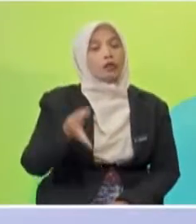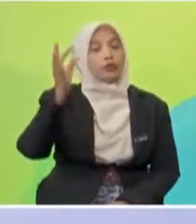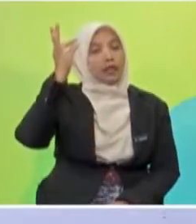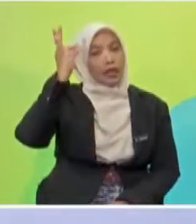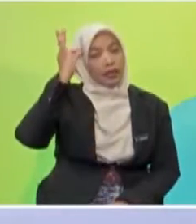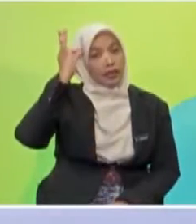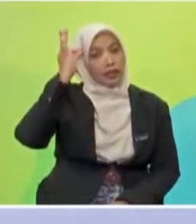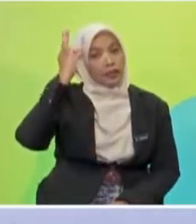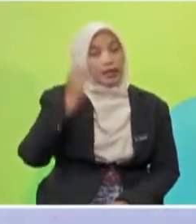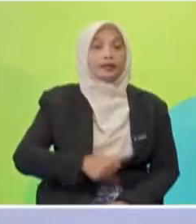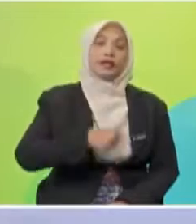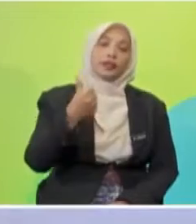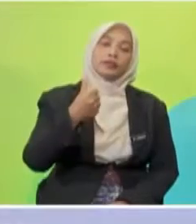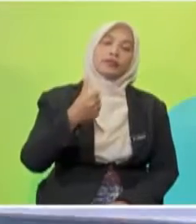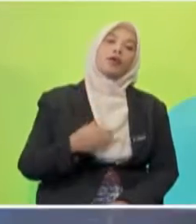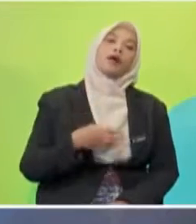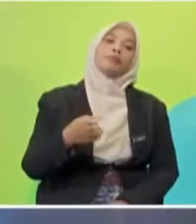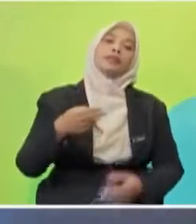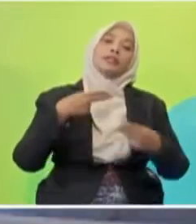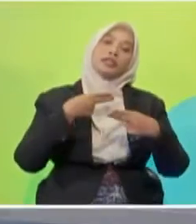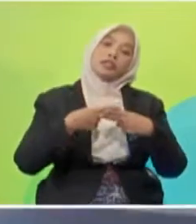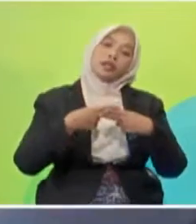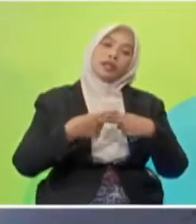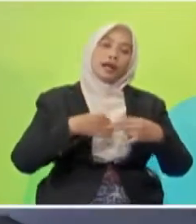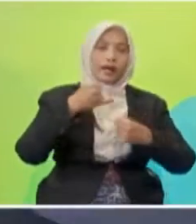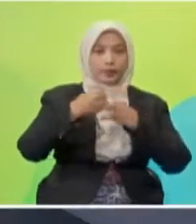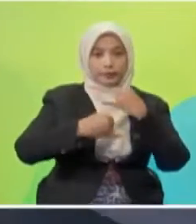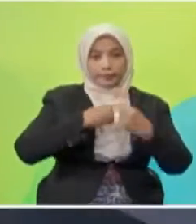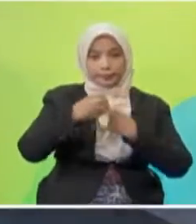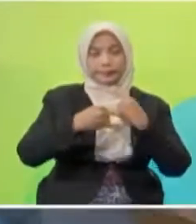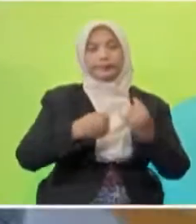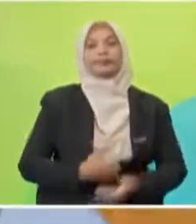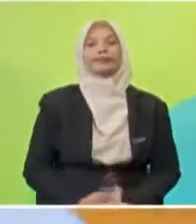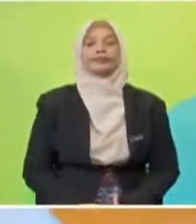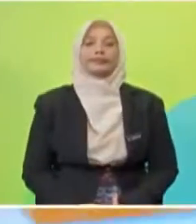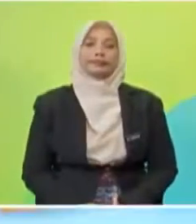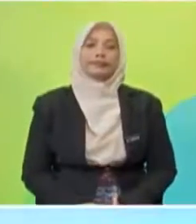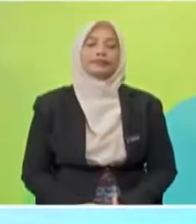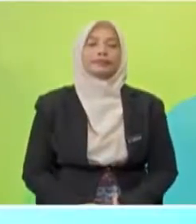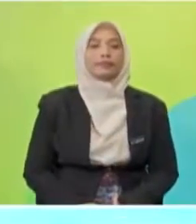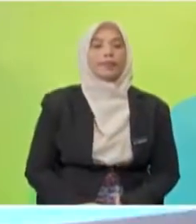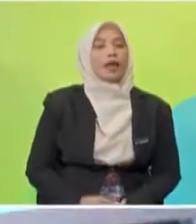kau fikirkan kemenangan, kau hampiri kejayaan. Eh, wah.